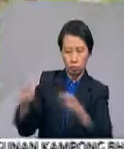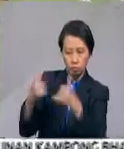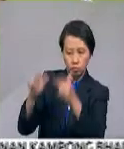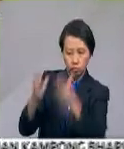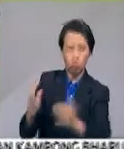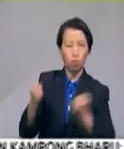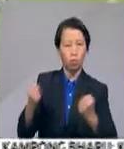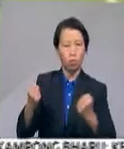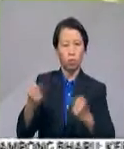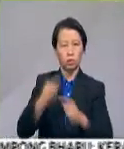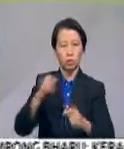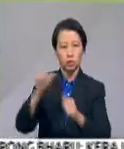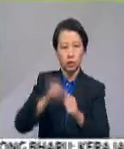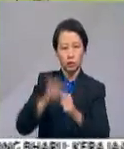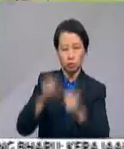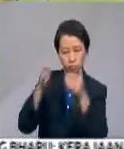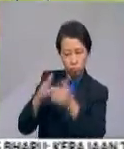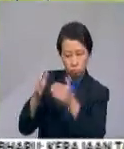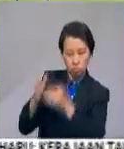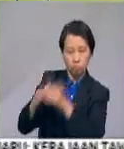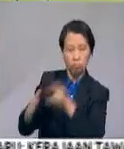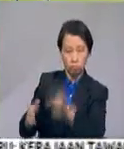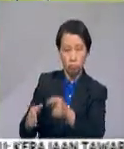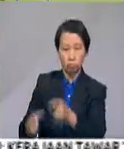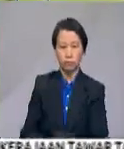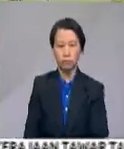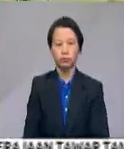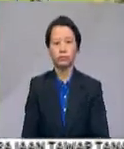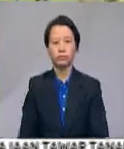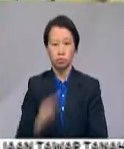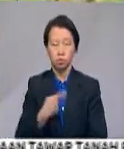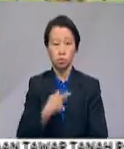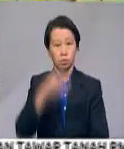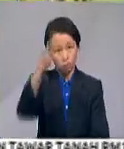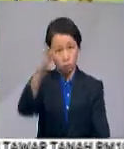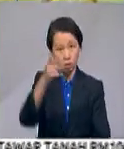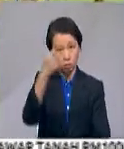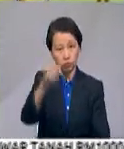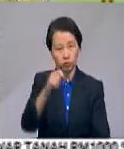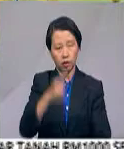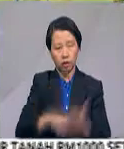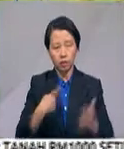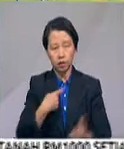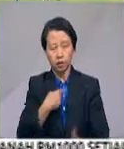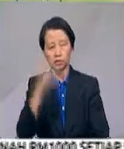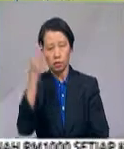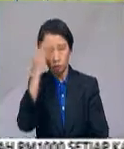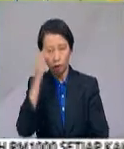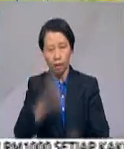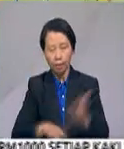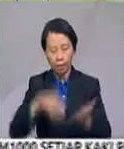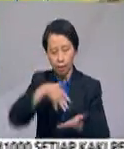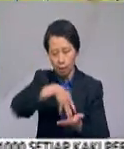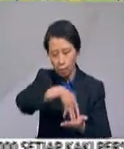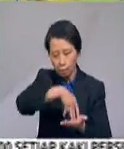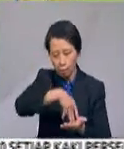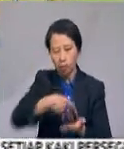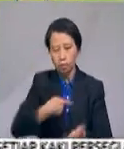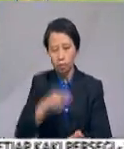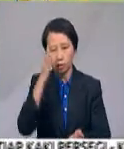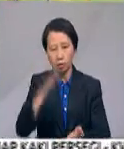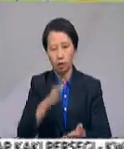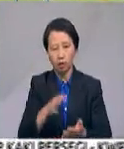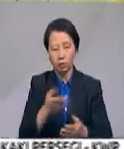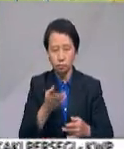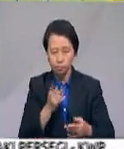yang mantap dari setiap sudut. Kita akan cuba apa yang kita tahu mana kelemahan. Kita sudah buat